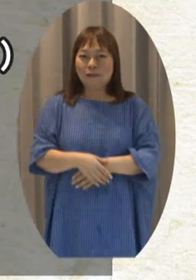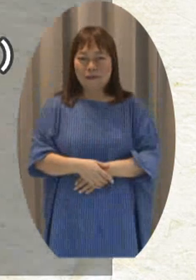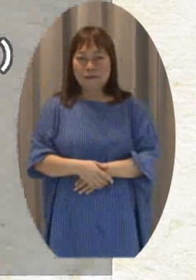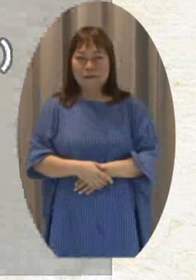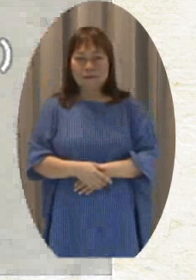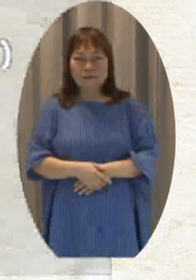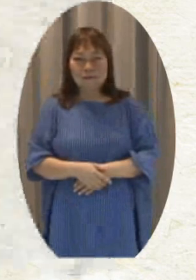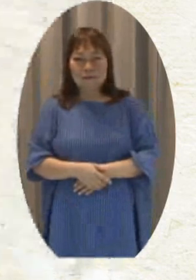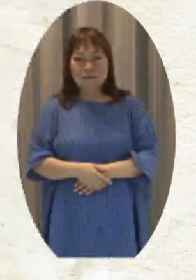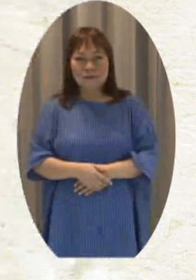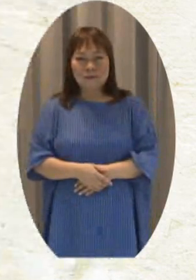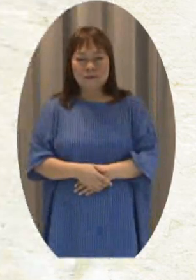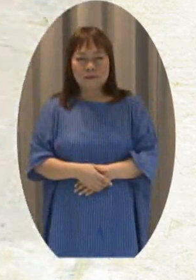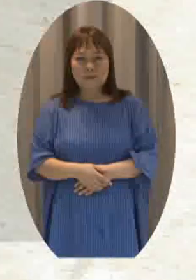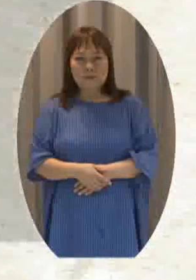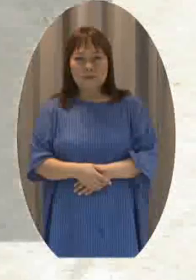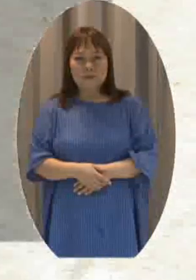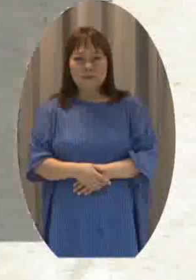します。